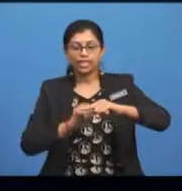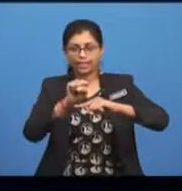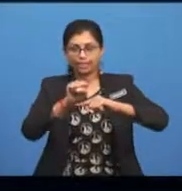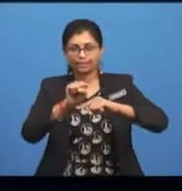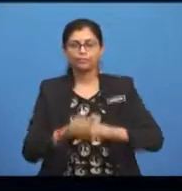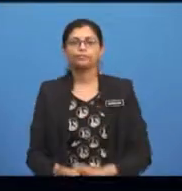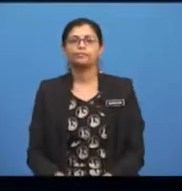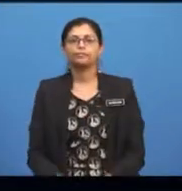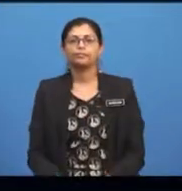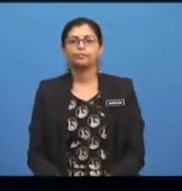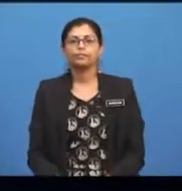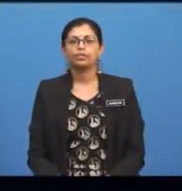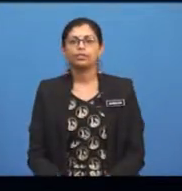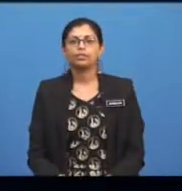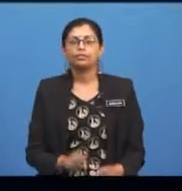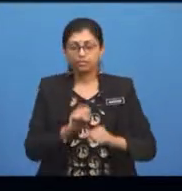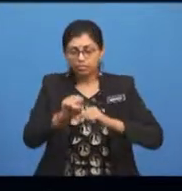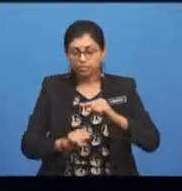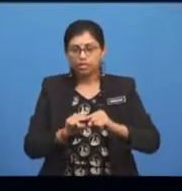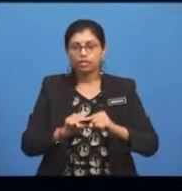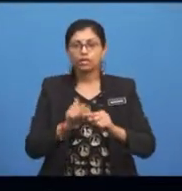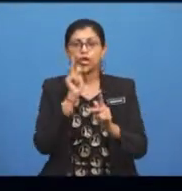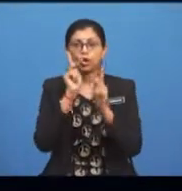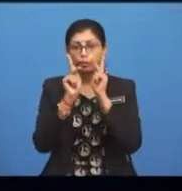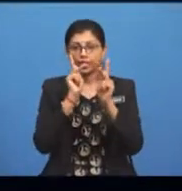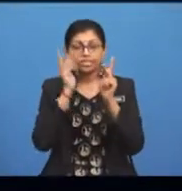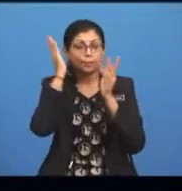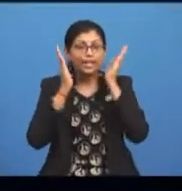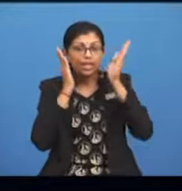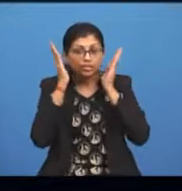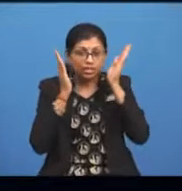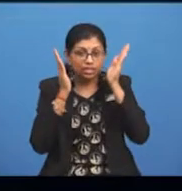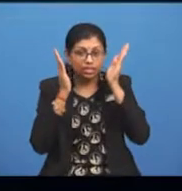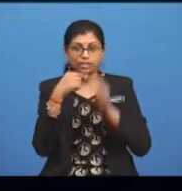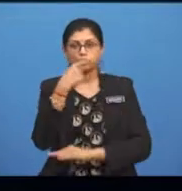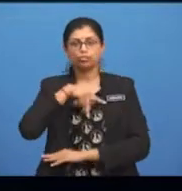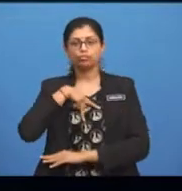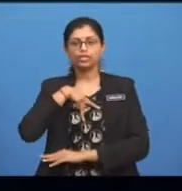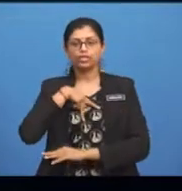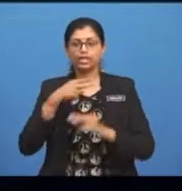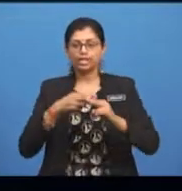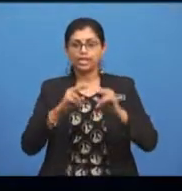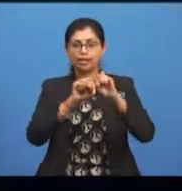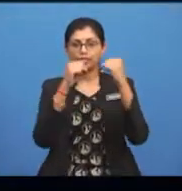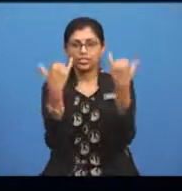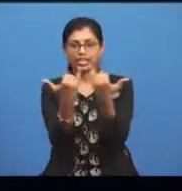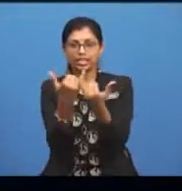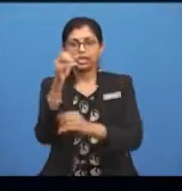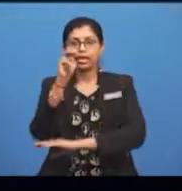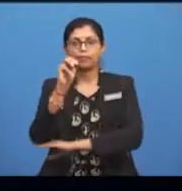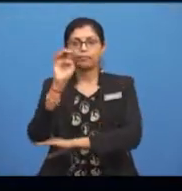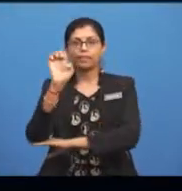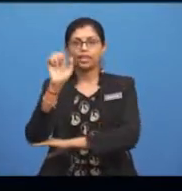Ia merupakan satelit komunikasi Malaysia yang dimiliki oleh Meerschaum Satellite